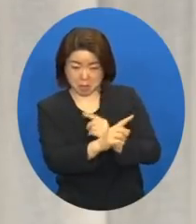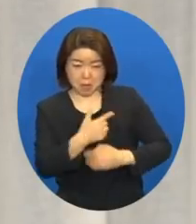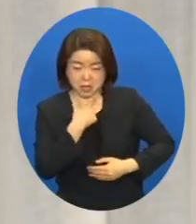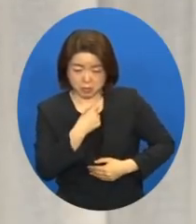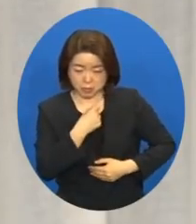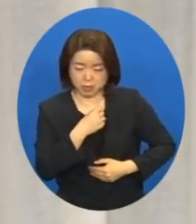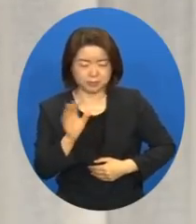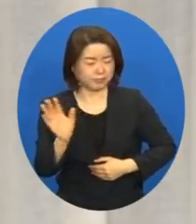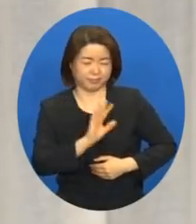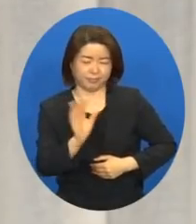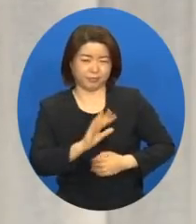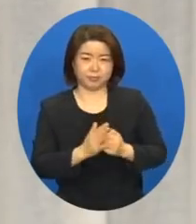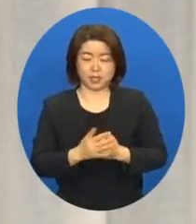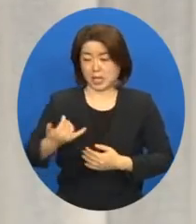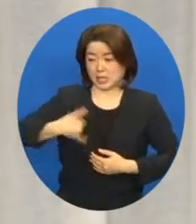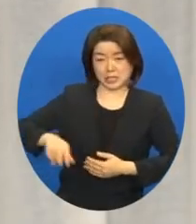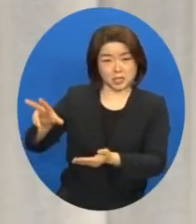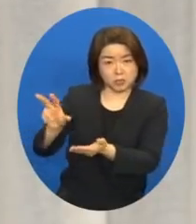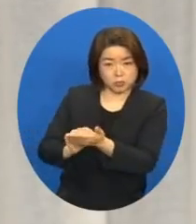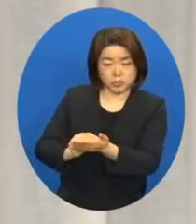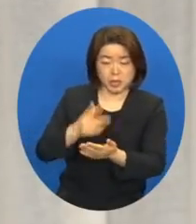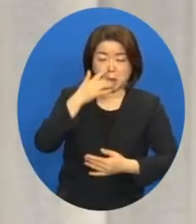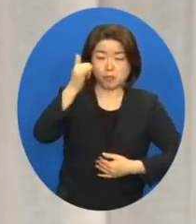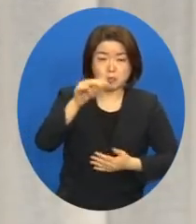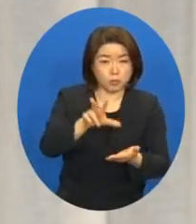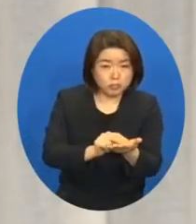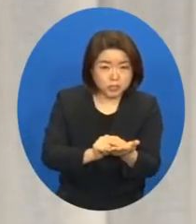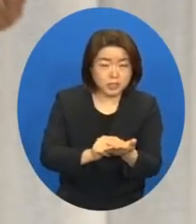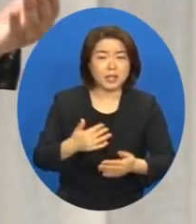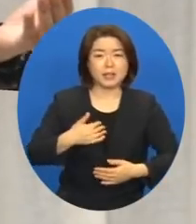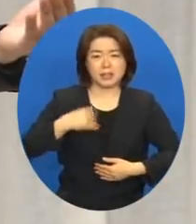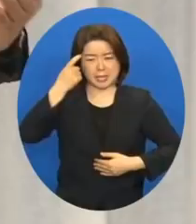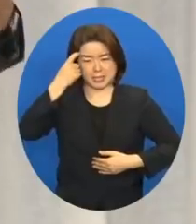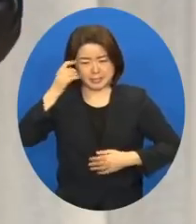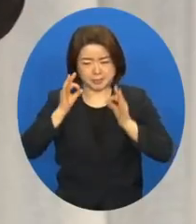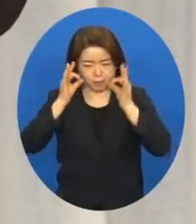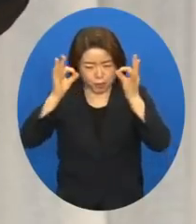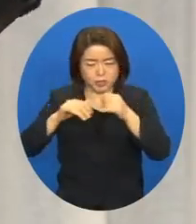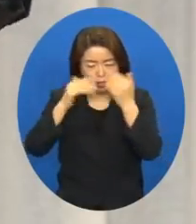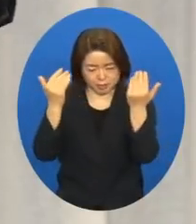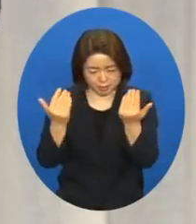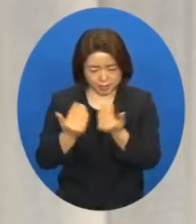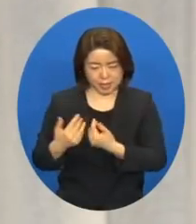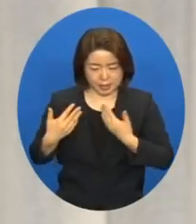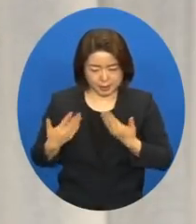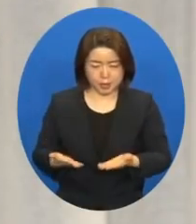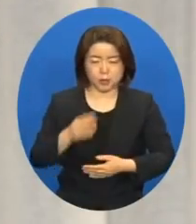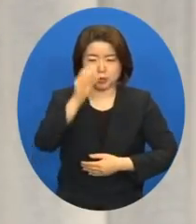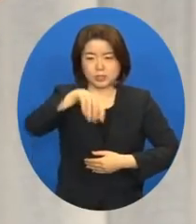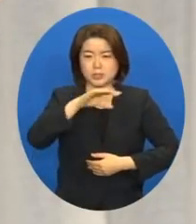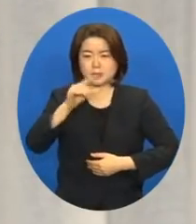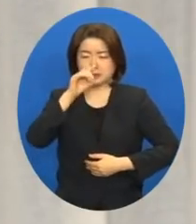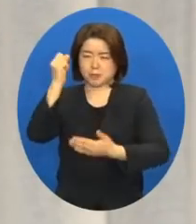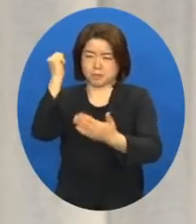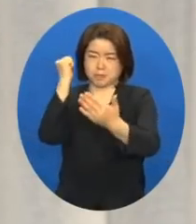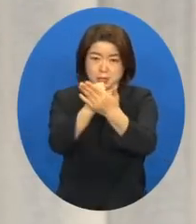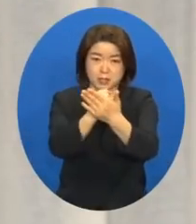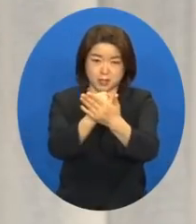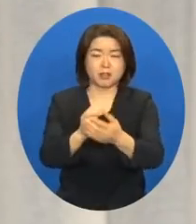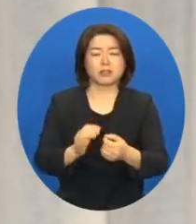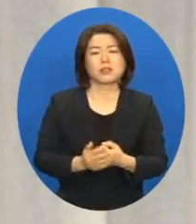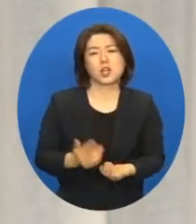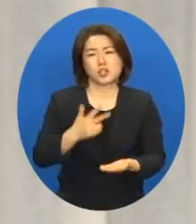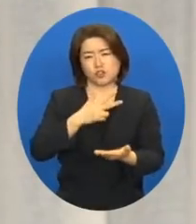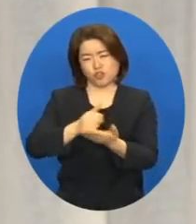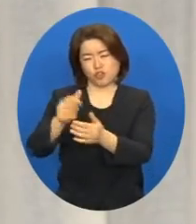하겠습니다. 자녀들 문제, 부모 문제, 내 의지와 노력 다 주님께 십자가에 못 박습니다. 주님이